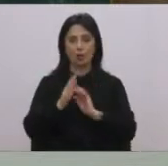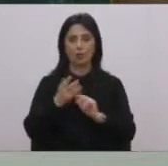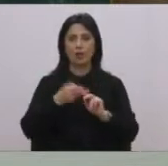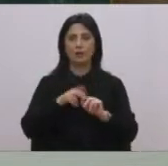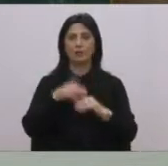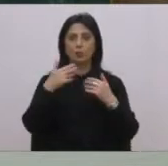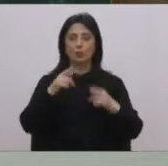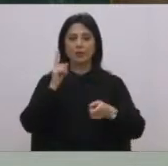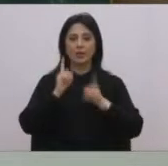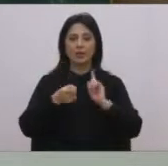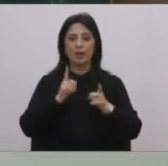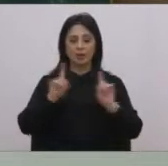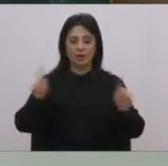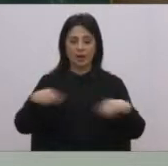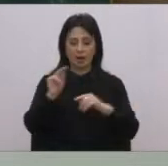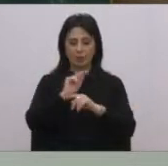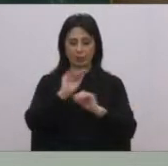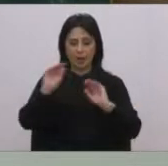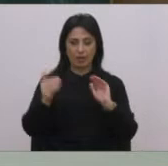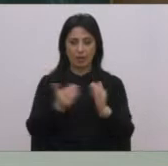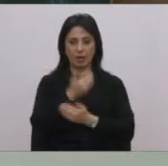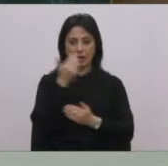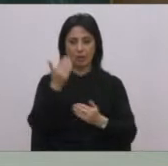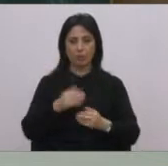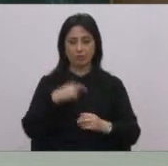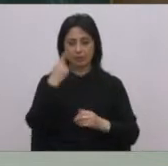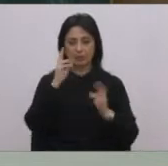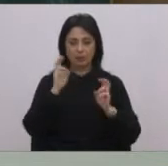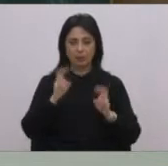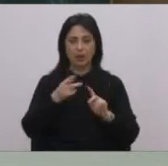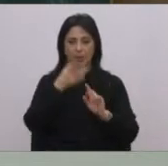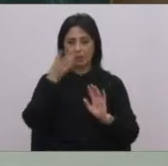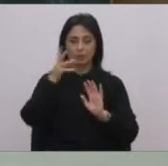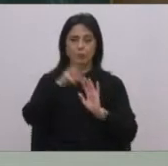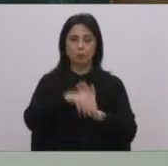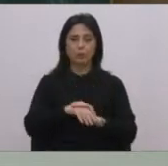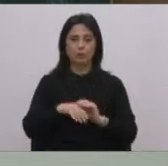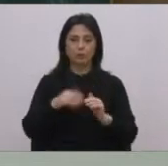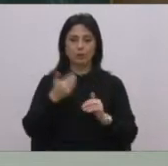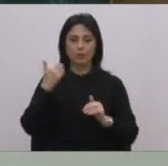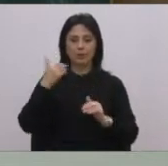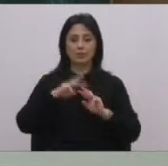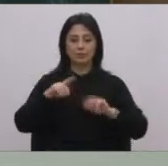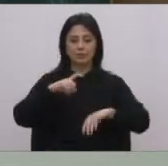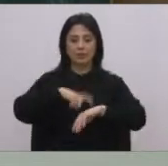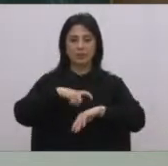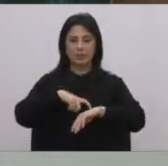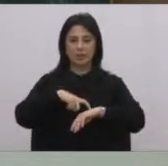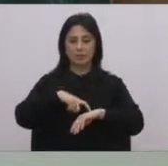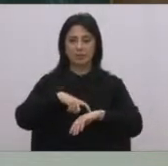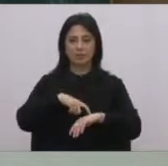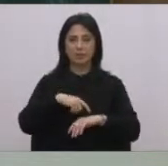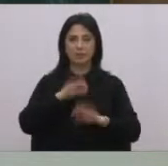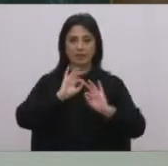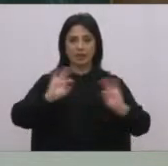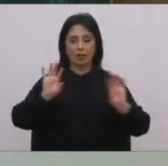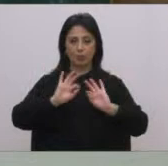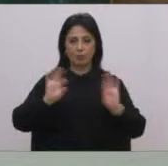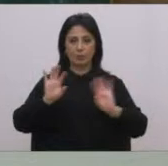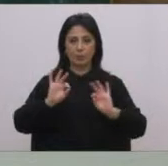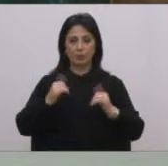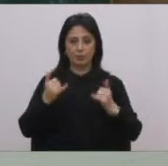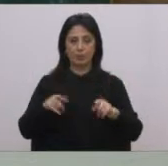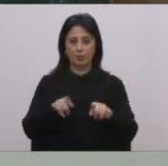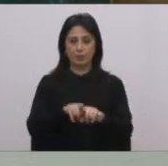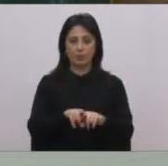უკვე რეაბილიტირებული, ანუ განახლებული სახით. ამავდროულად წინა მინისტრისაც გეუბნებოდით და